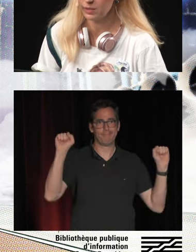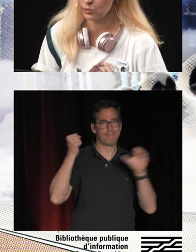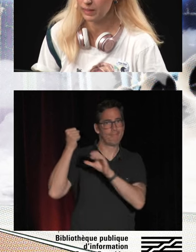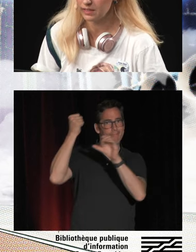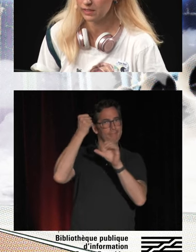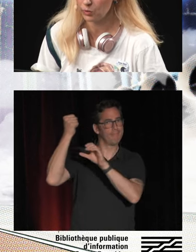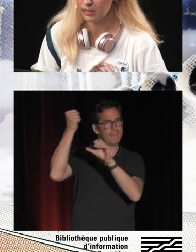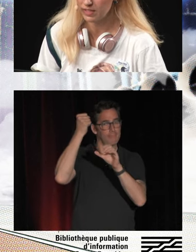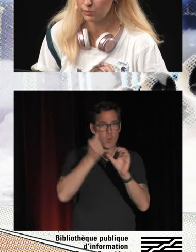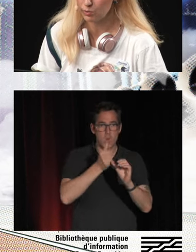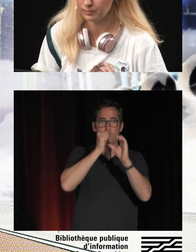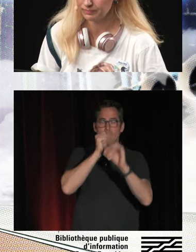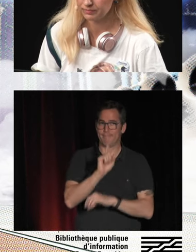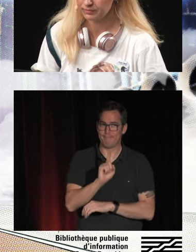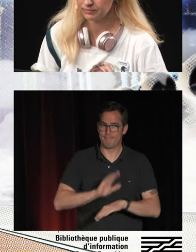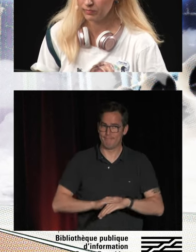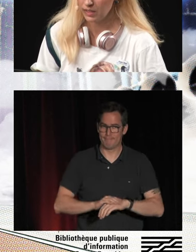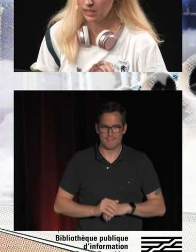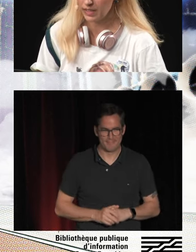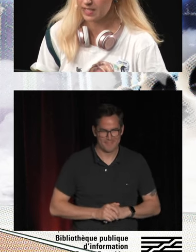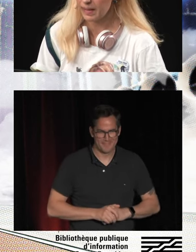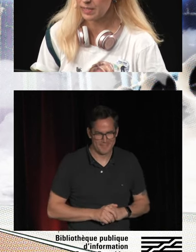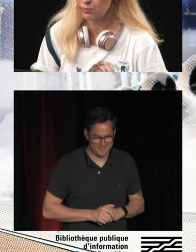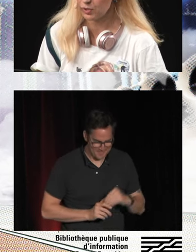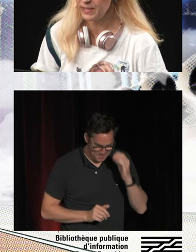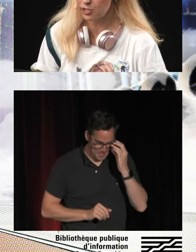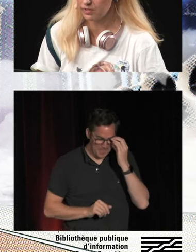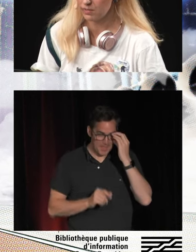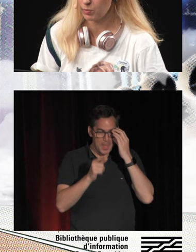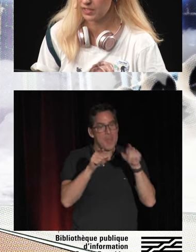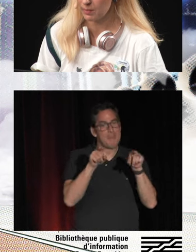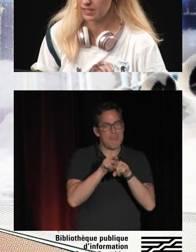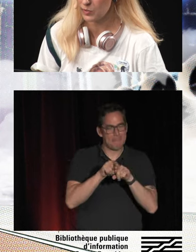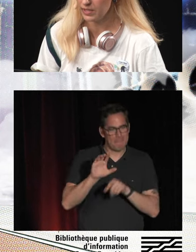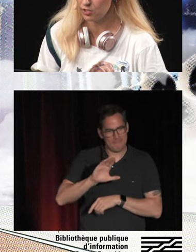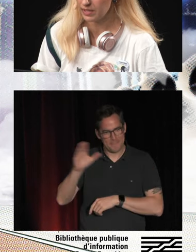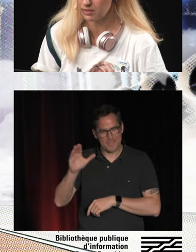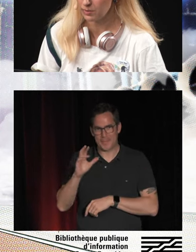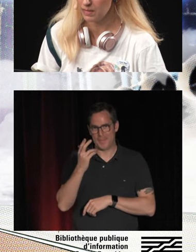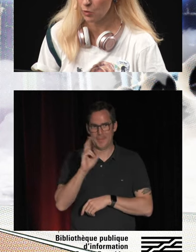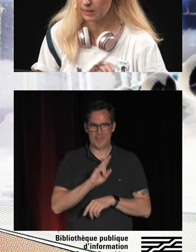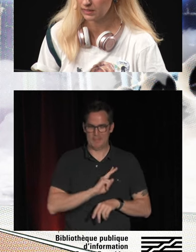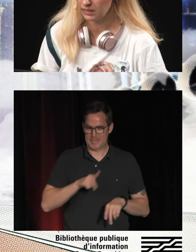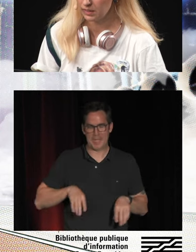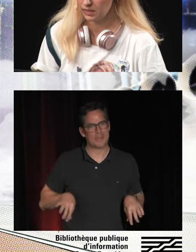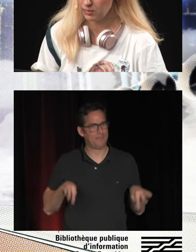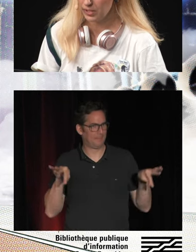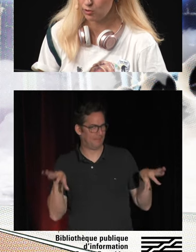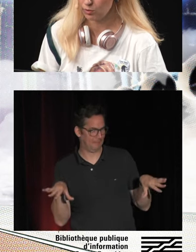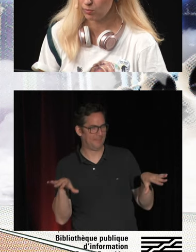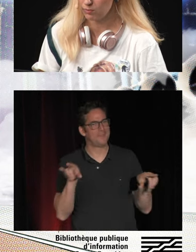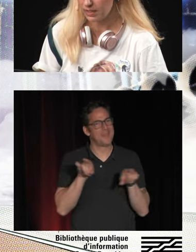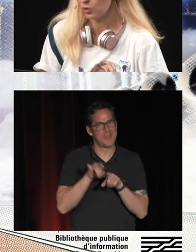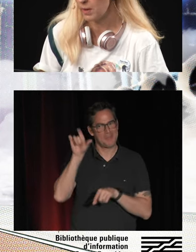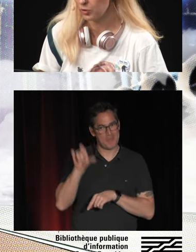vers le haut et non pas en la dégustant. Et c'est pareil pour Peach. Si vous prenez la princesse Peach, eh bien, même combat.